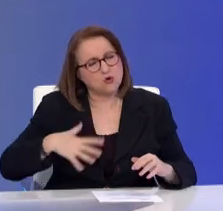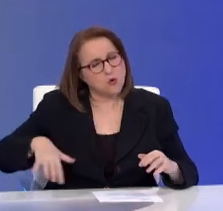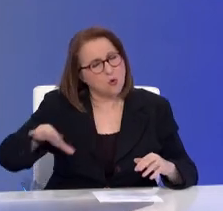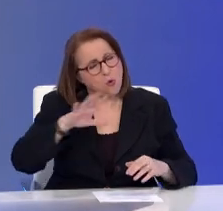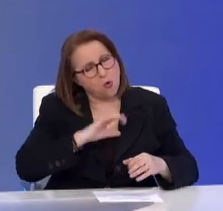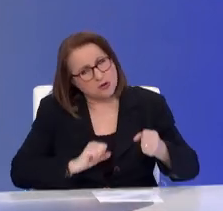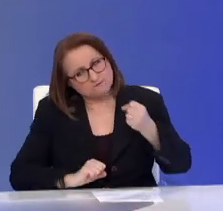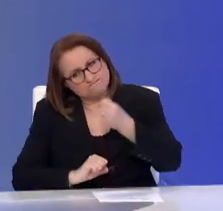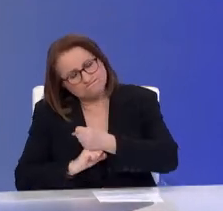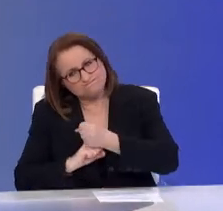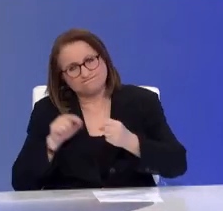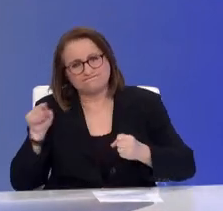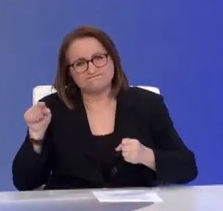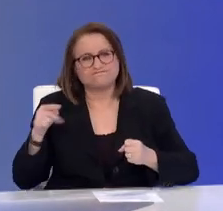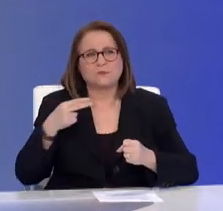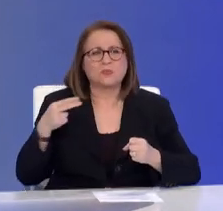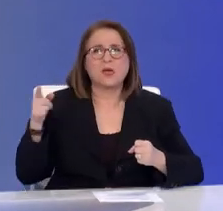του κλίματος.